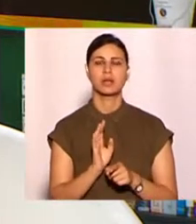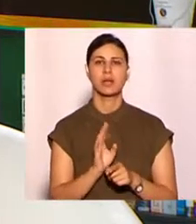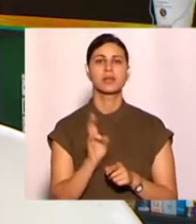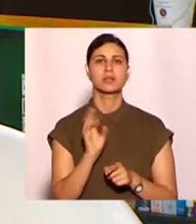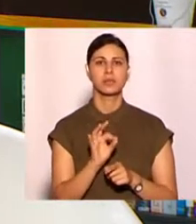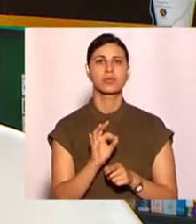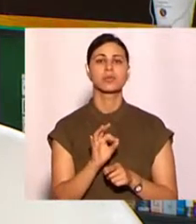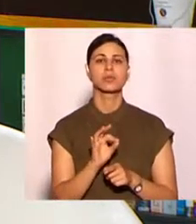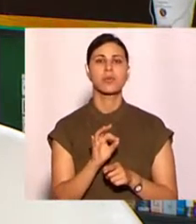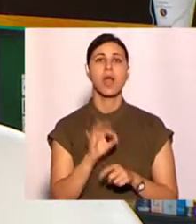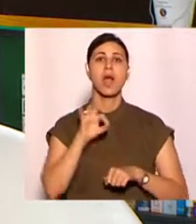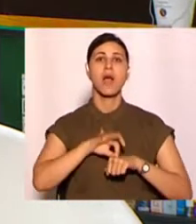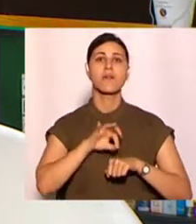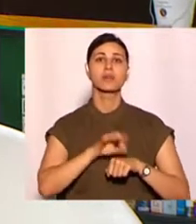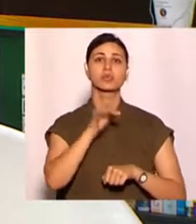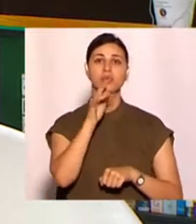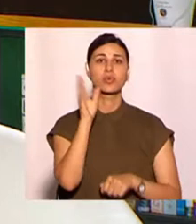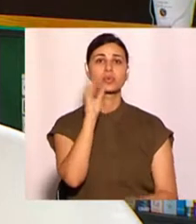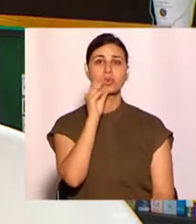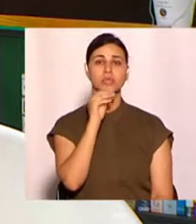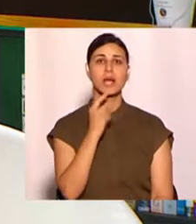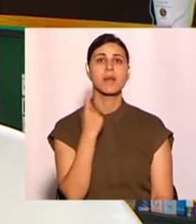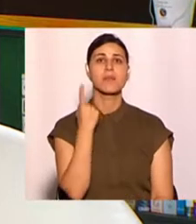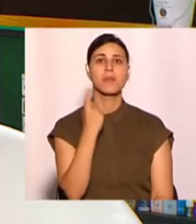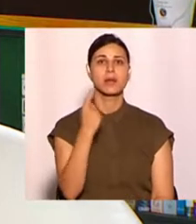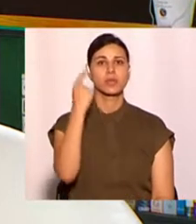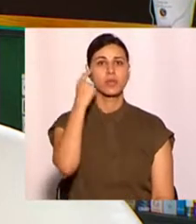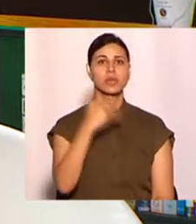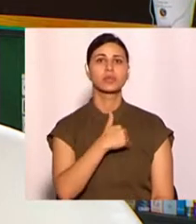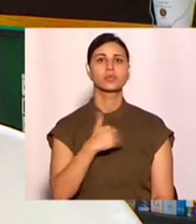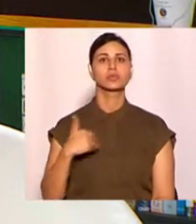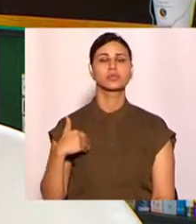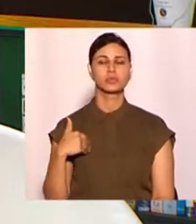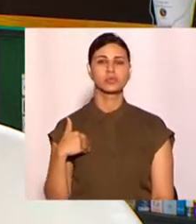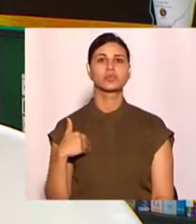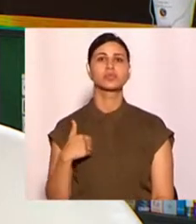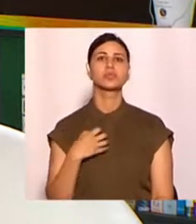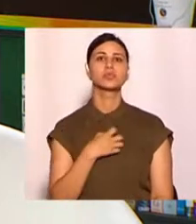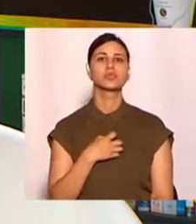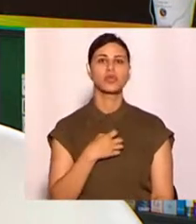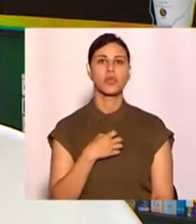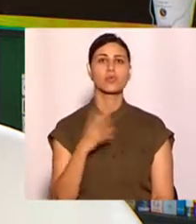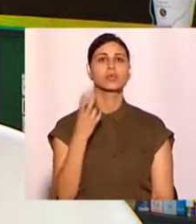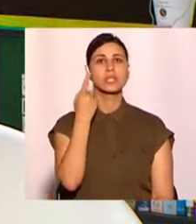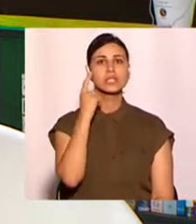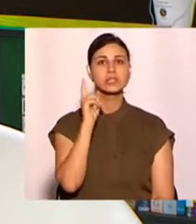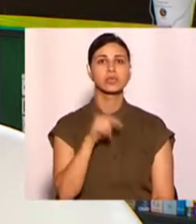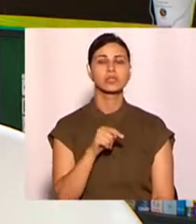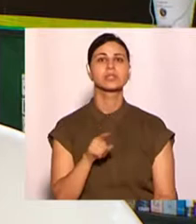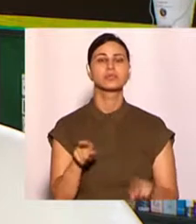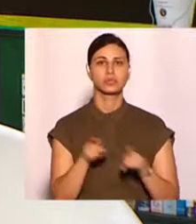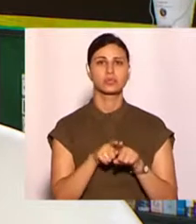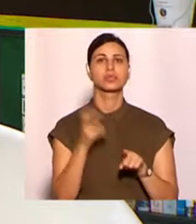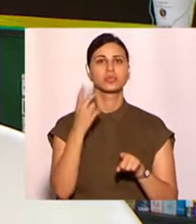რომ ავადობის შემთხვევაში ქალმა არა მარტო ძუძუს აგებულების და მისი მნიშვნელობის შესახებ უნდა იცოდეს, არამედ ისიც